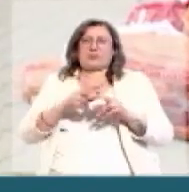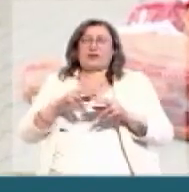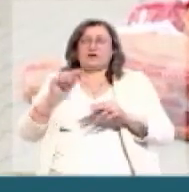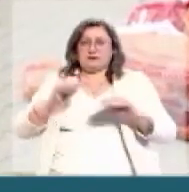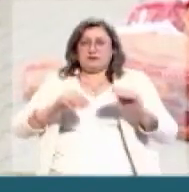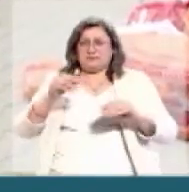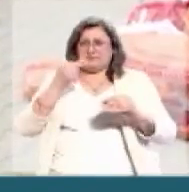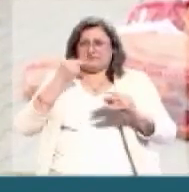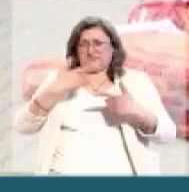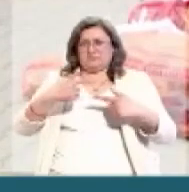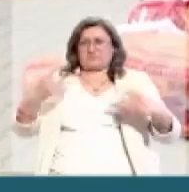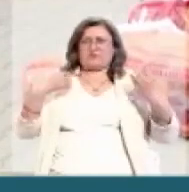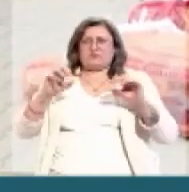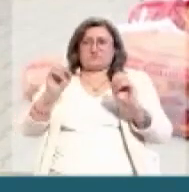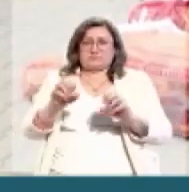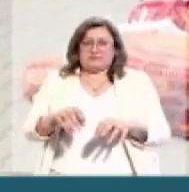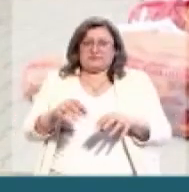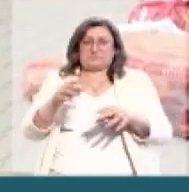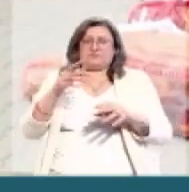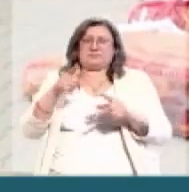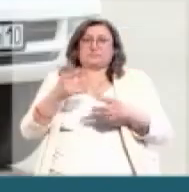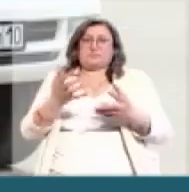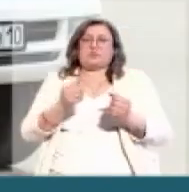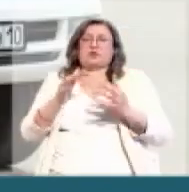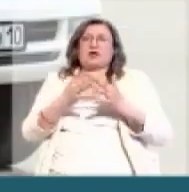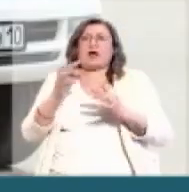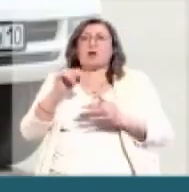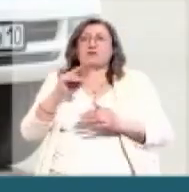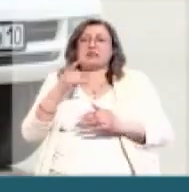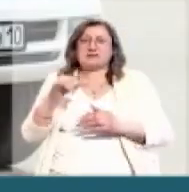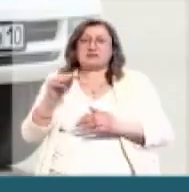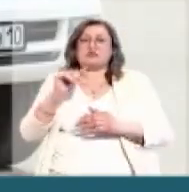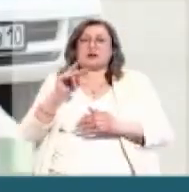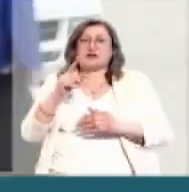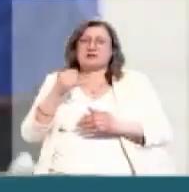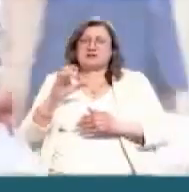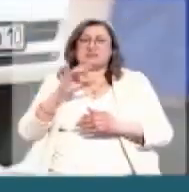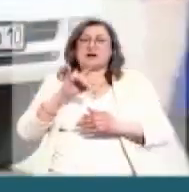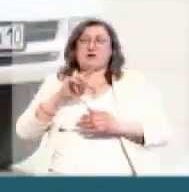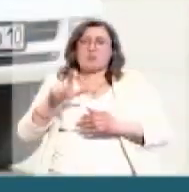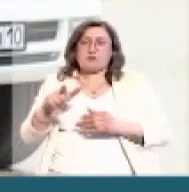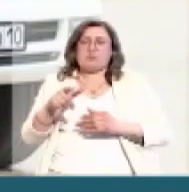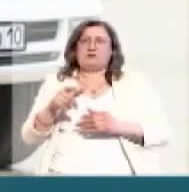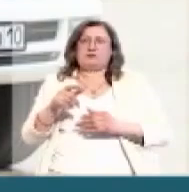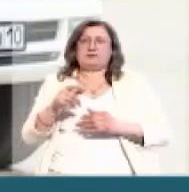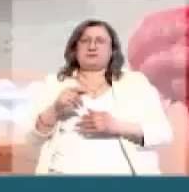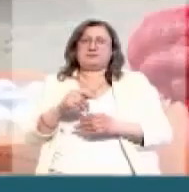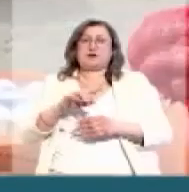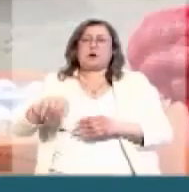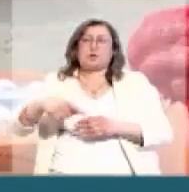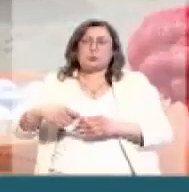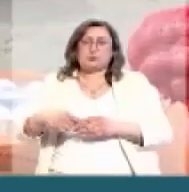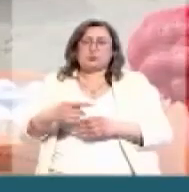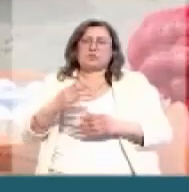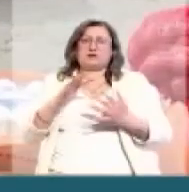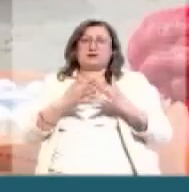отбасыға көрсетілген. Айта кету қажет, тек қала бойынша ғана емес, облыстың Амангелді, Жангелді, Сарыкөл аудандары мен Рудный қаласы және